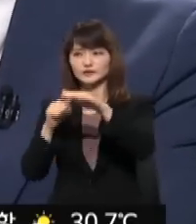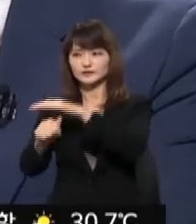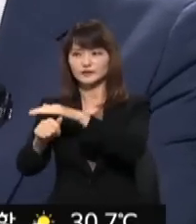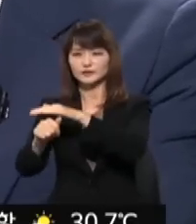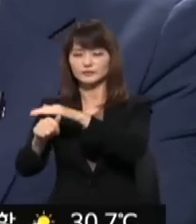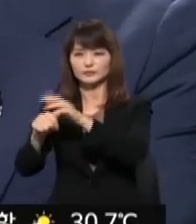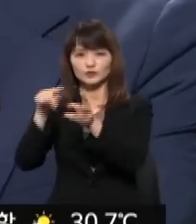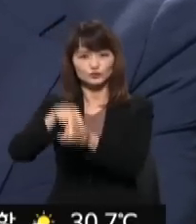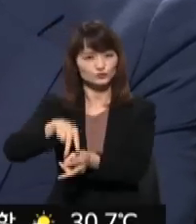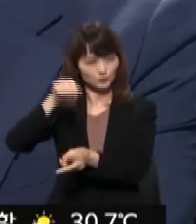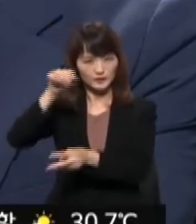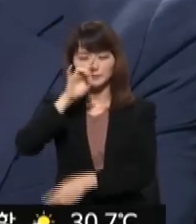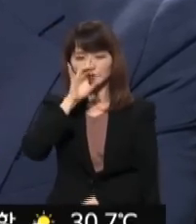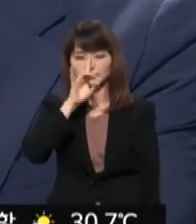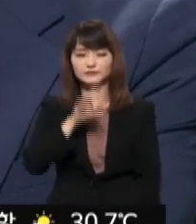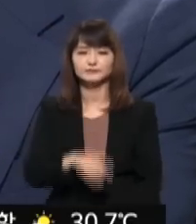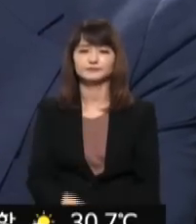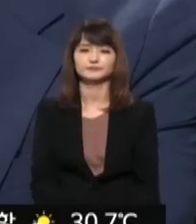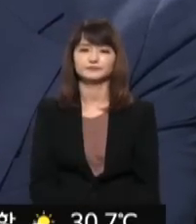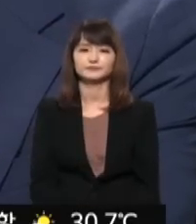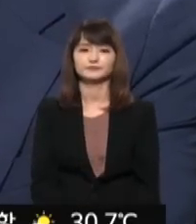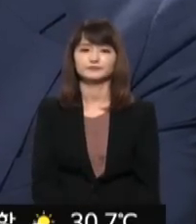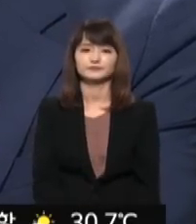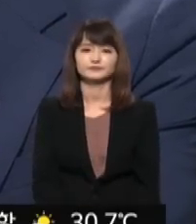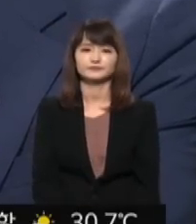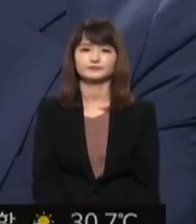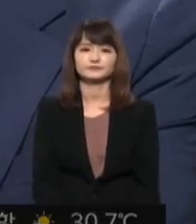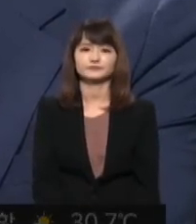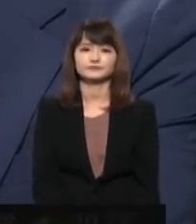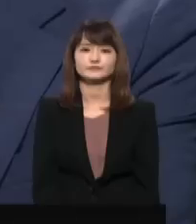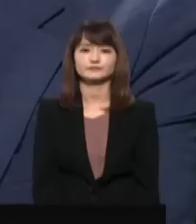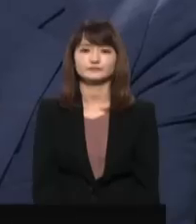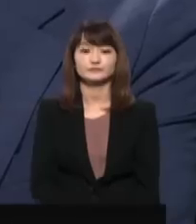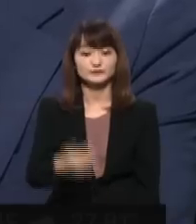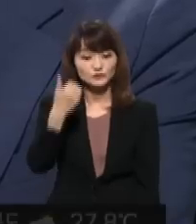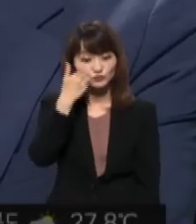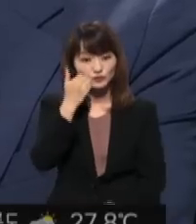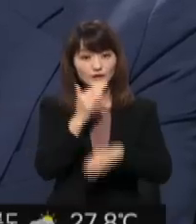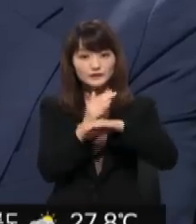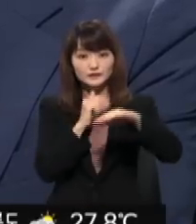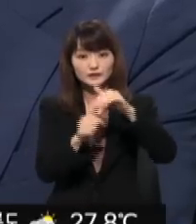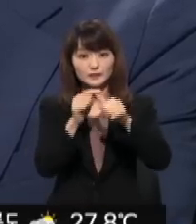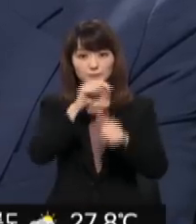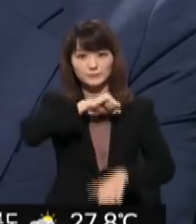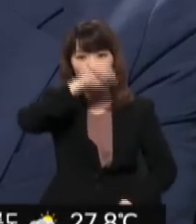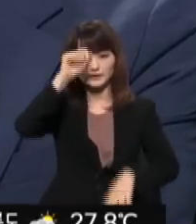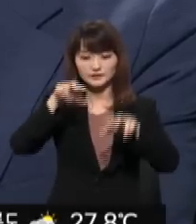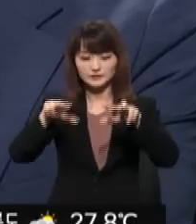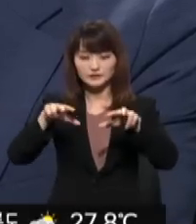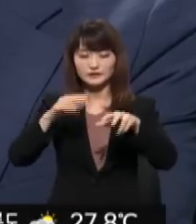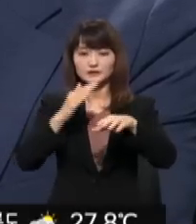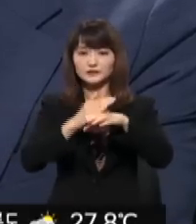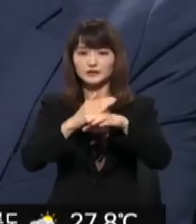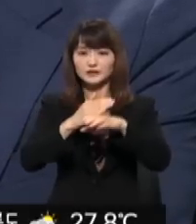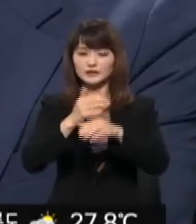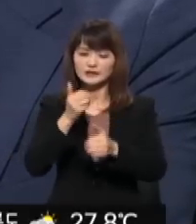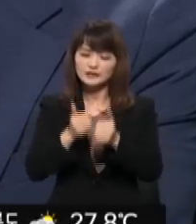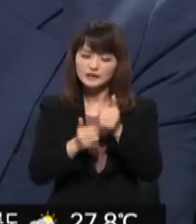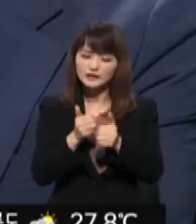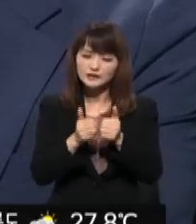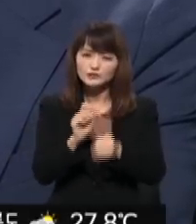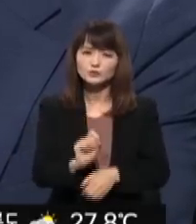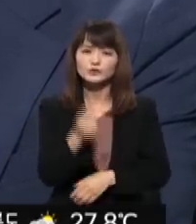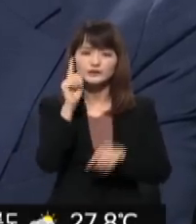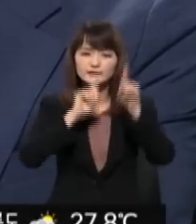이건 이제 공통점일 거고 저는 그보다 누가 당 대표가 되든 당의 이런 지금 내분 상황 내용상황